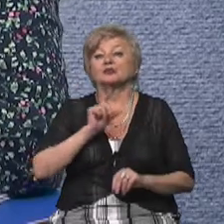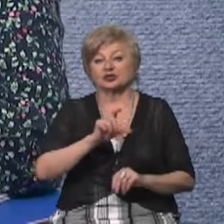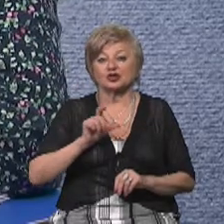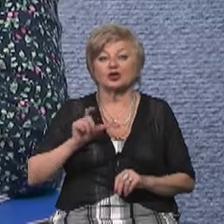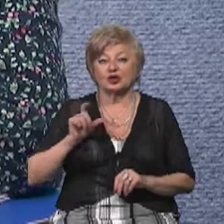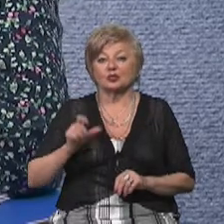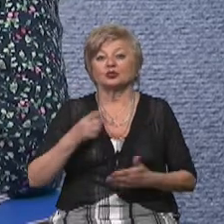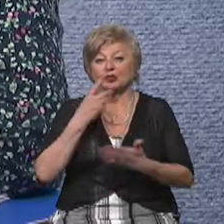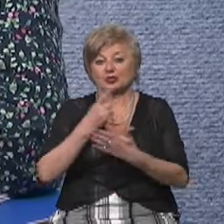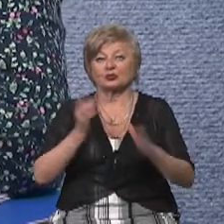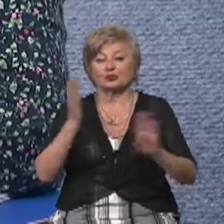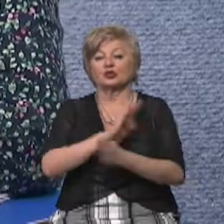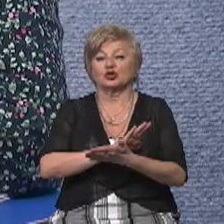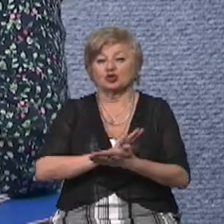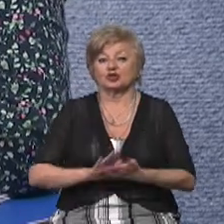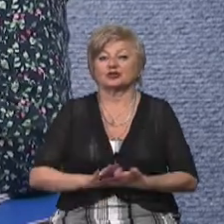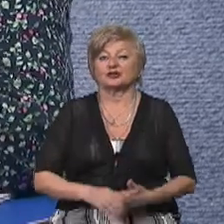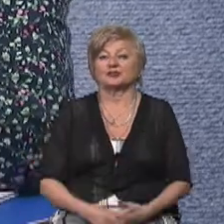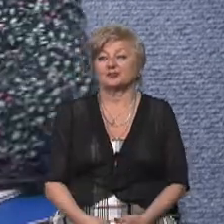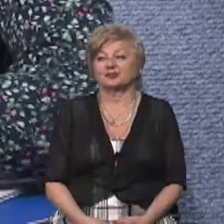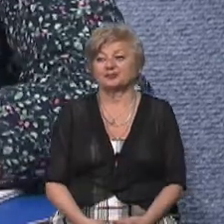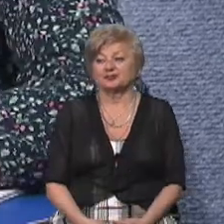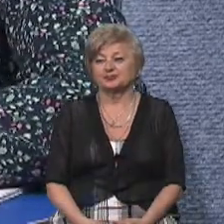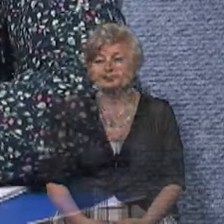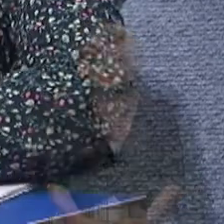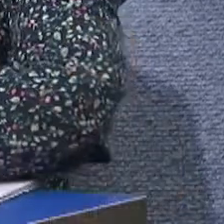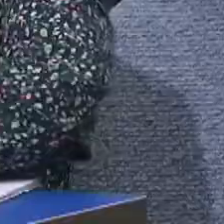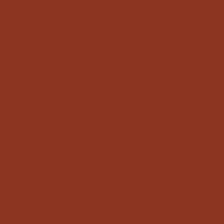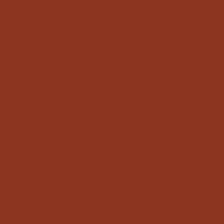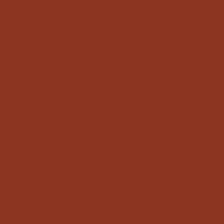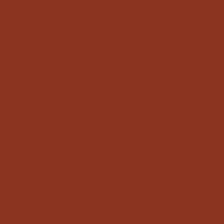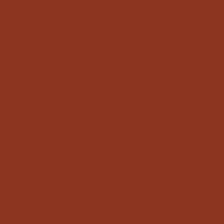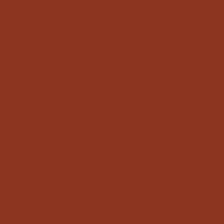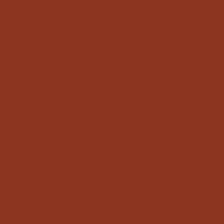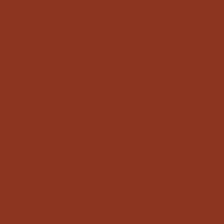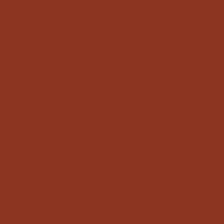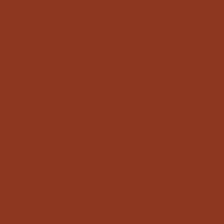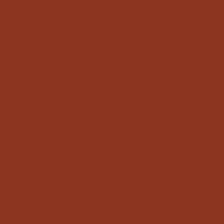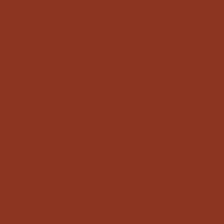отже, повітря чистішими. Хай щастить. До побачення. Дякую.